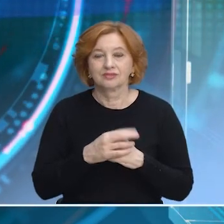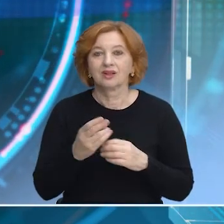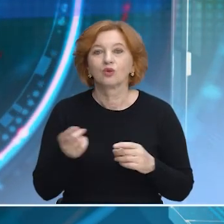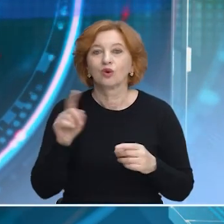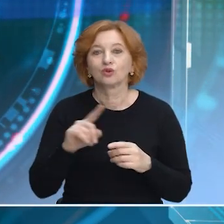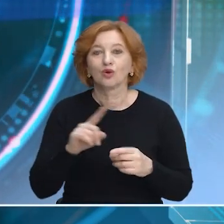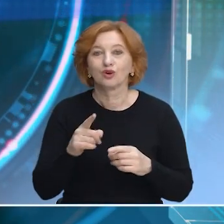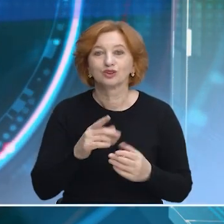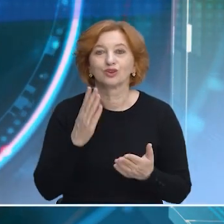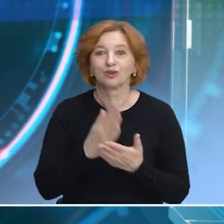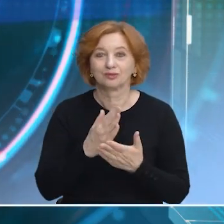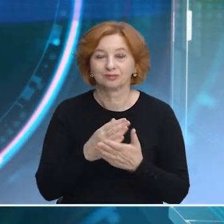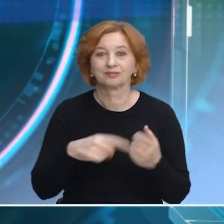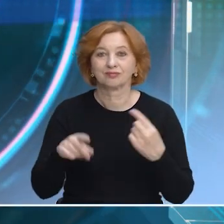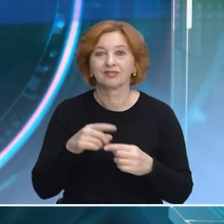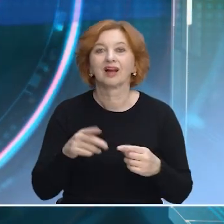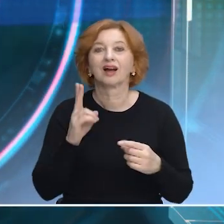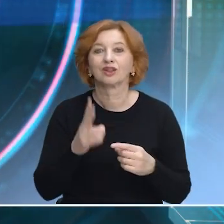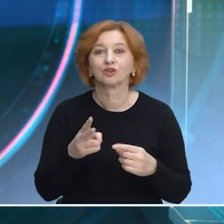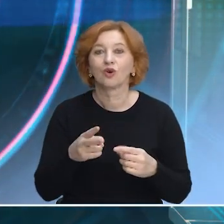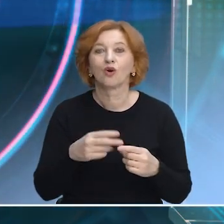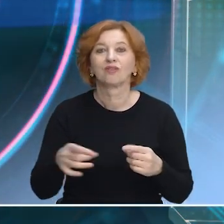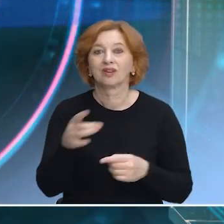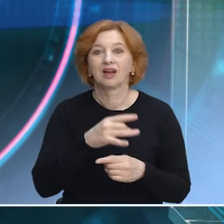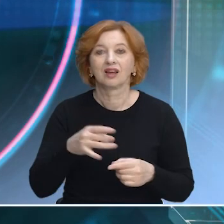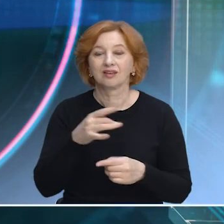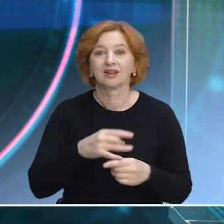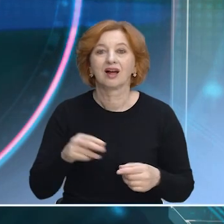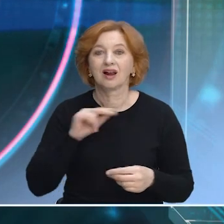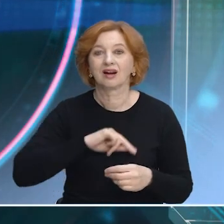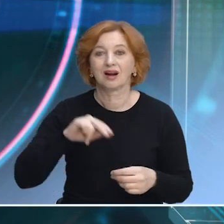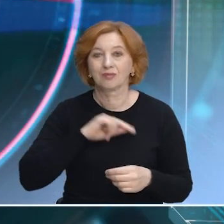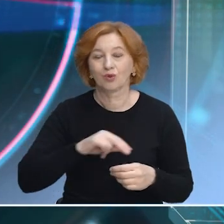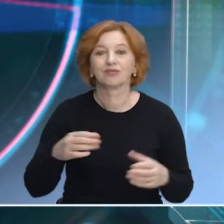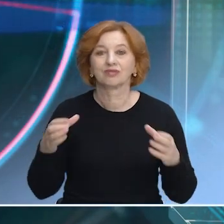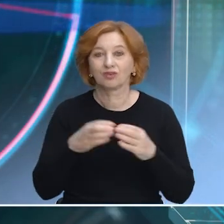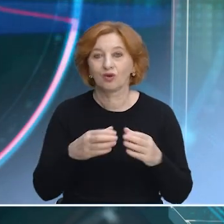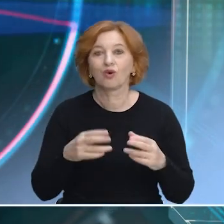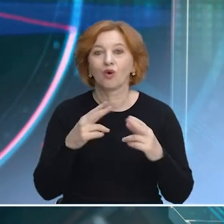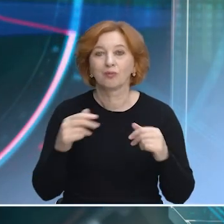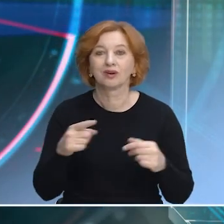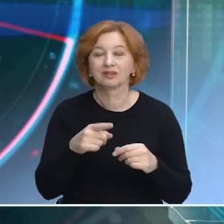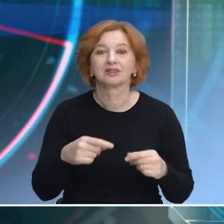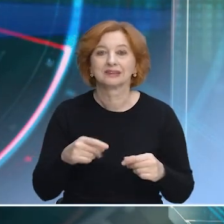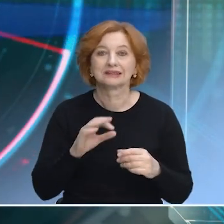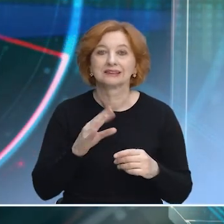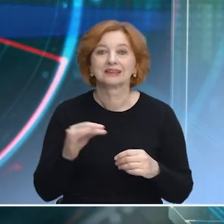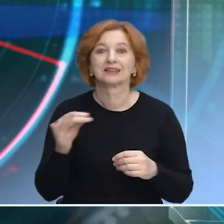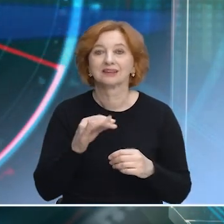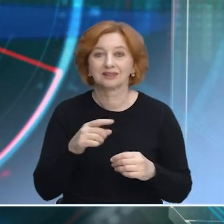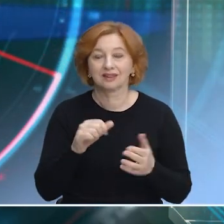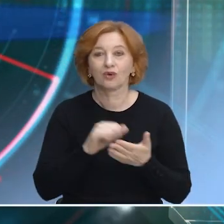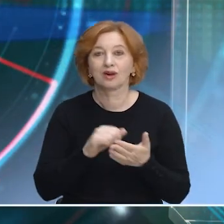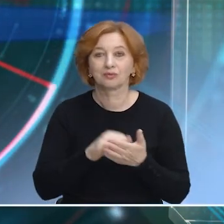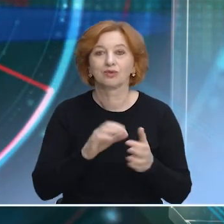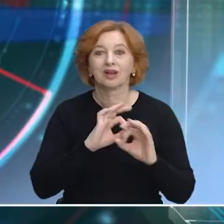Вертушка «Кочерга Туше». Секция греко-римской борьбы работает в Сальском спорткомплексе. Галина Соколова и Артем Мирошников